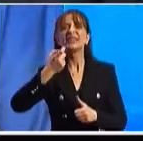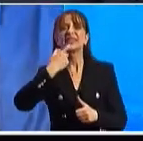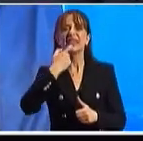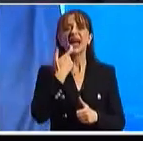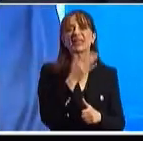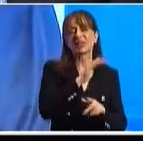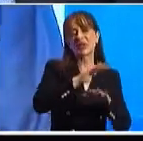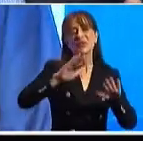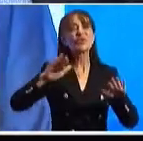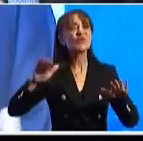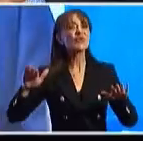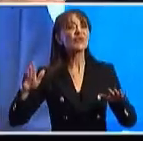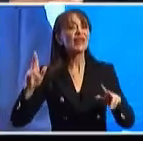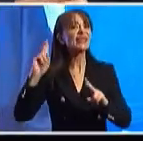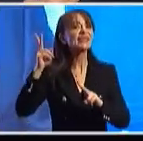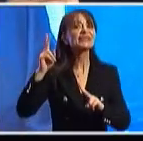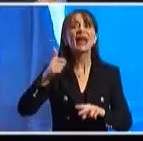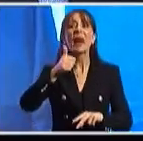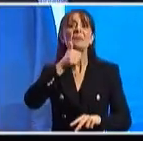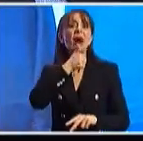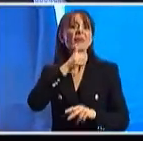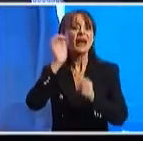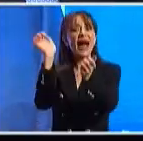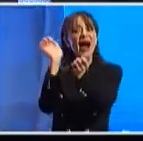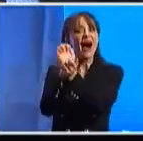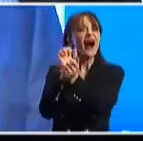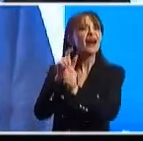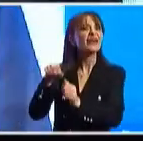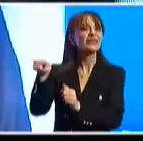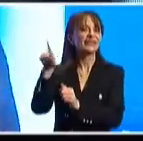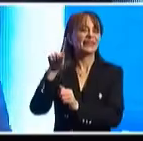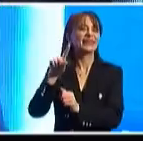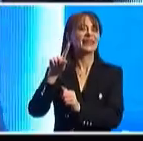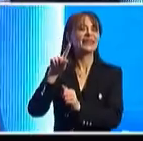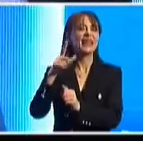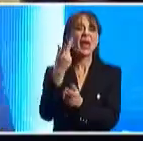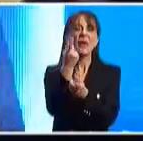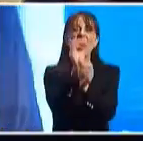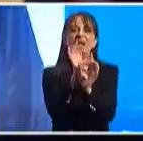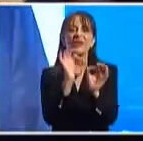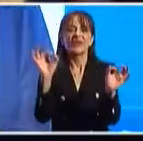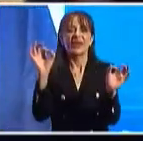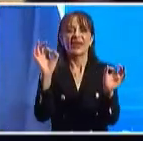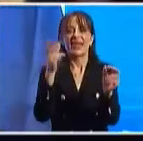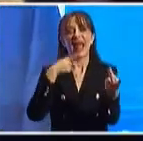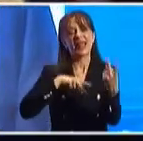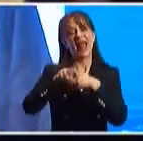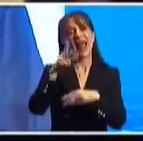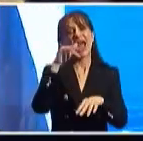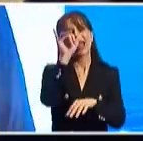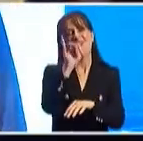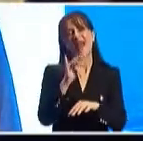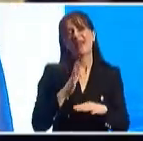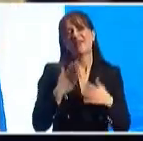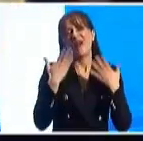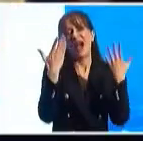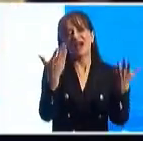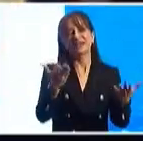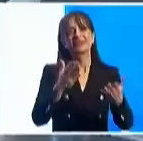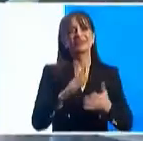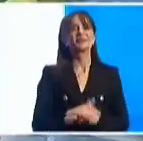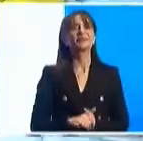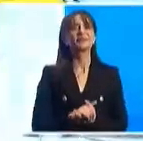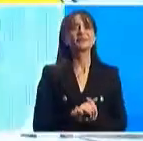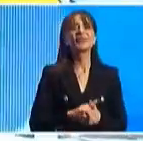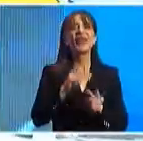artık ailesi orada çocuğuyla birlikte ücretsiz seyahat hakkı vereceğiz. Yine tabii ilk